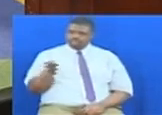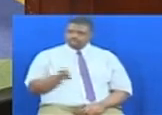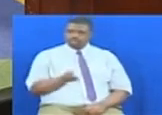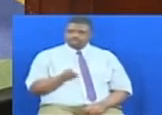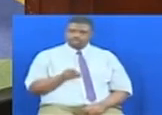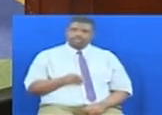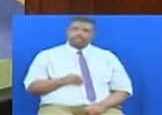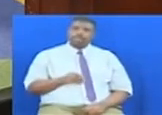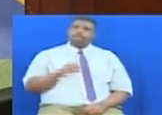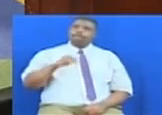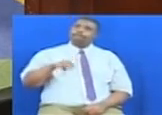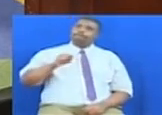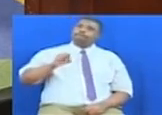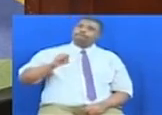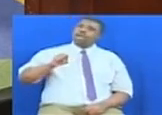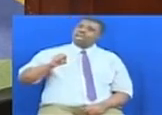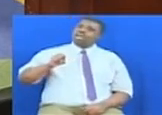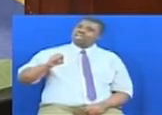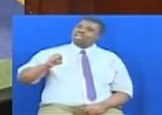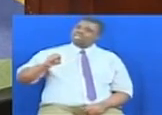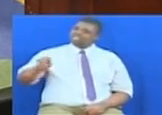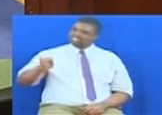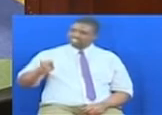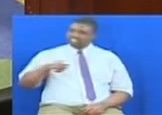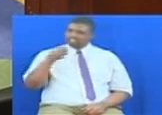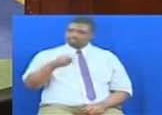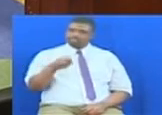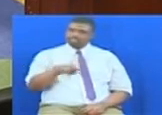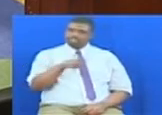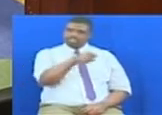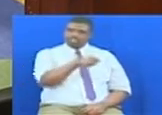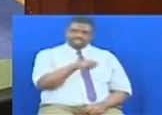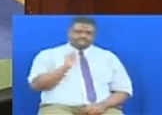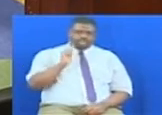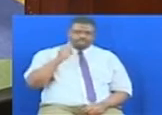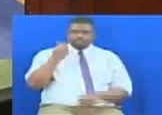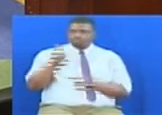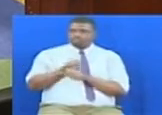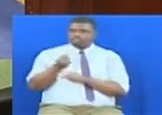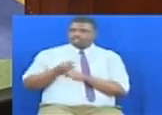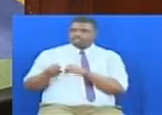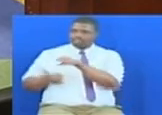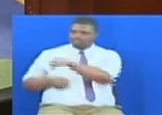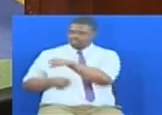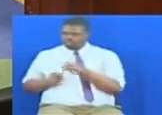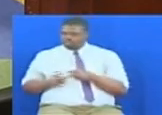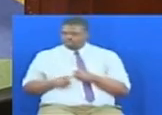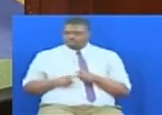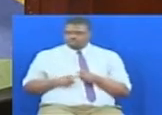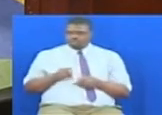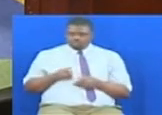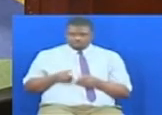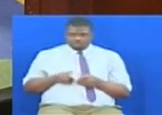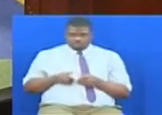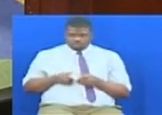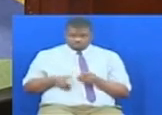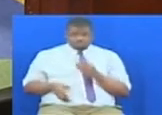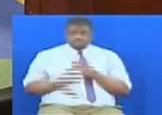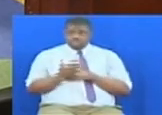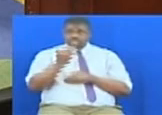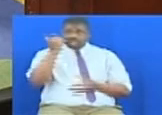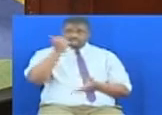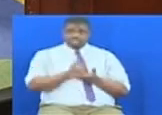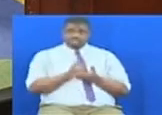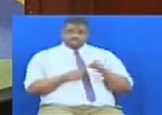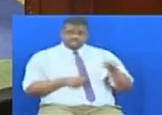Esther Masi, na nampongeza sana yeye. Amethubutu kufanya hivyo. Ninaomba kupitisha azimio hili